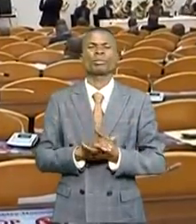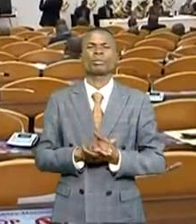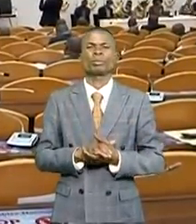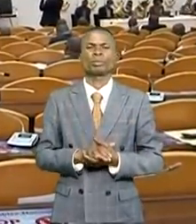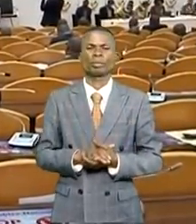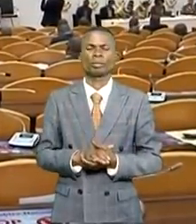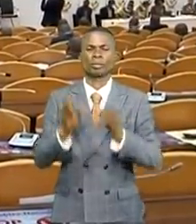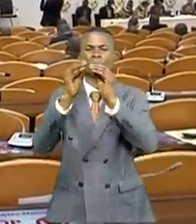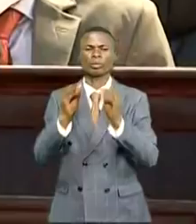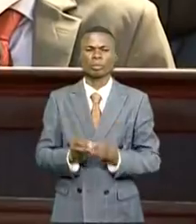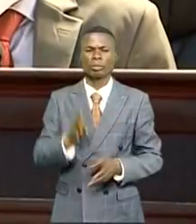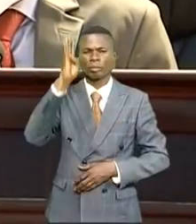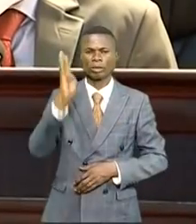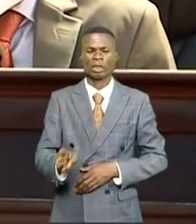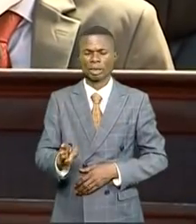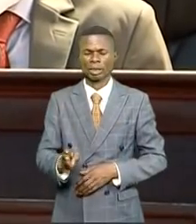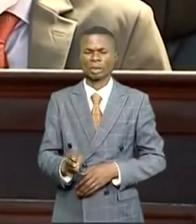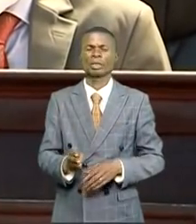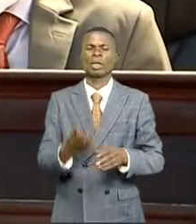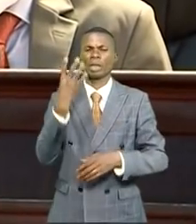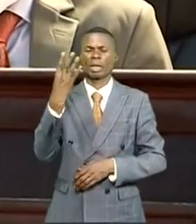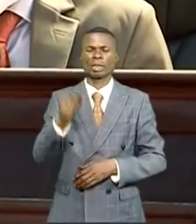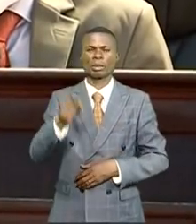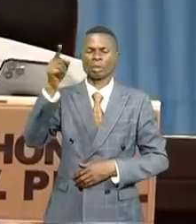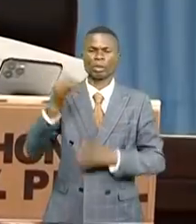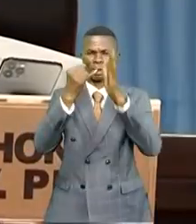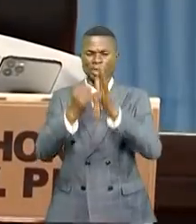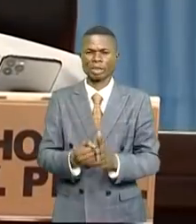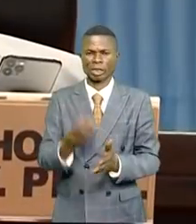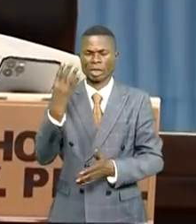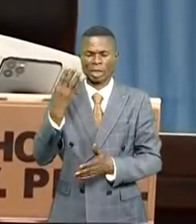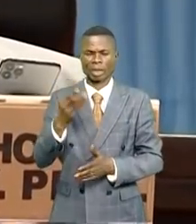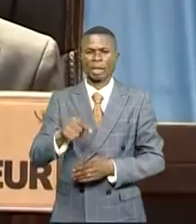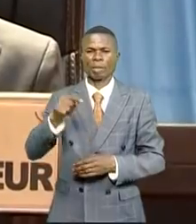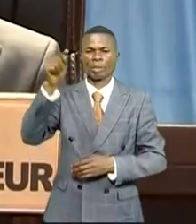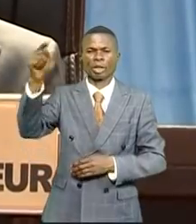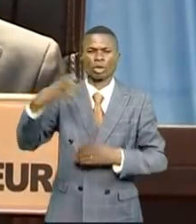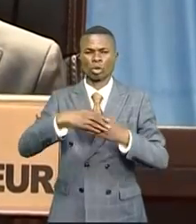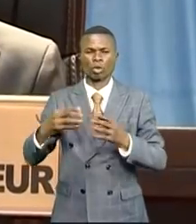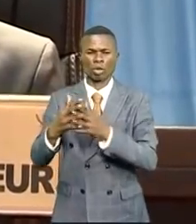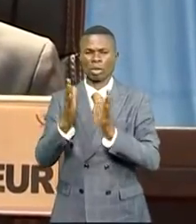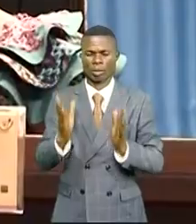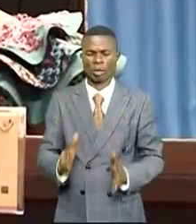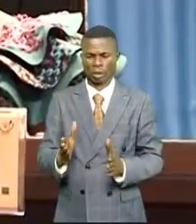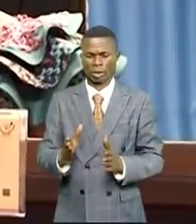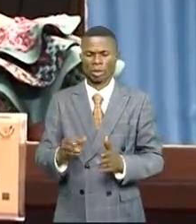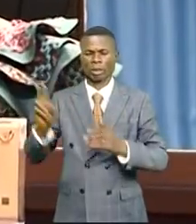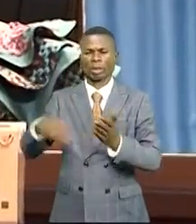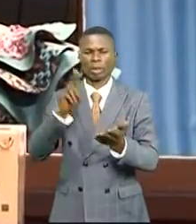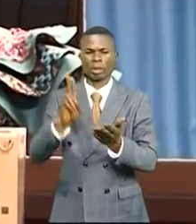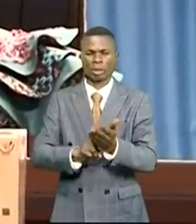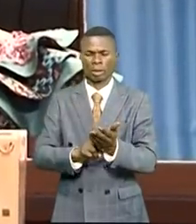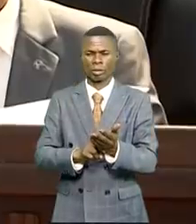Pour un total de 404 640 000 dollars américains, les sept projets de loi autorisant ratification des accords de